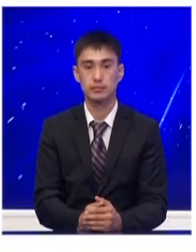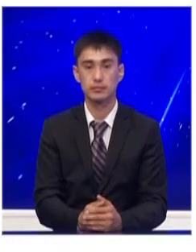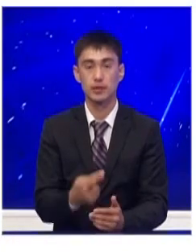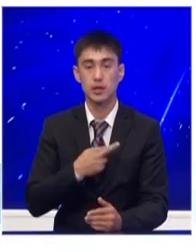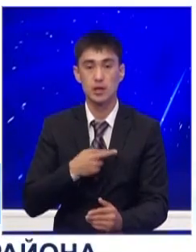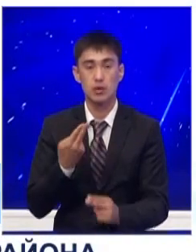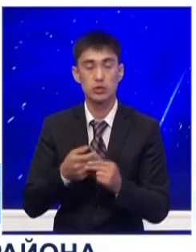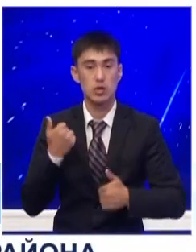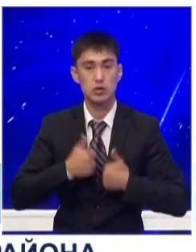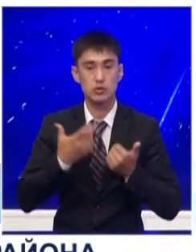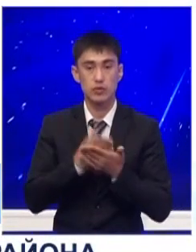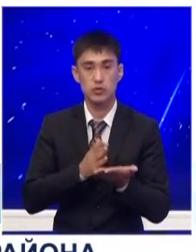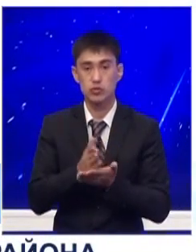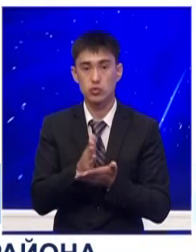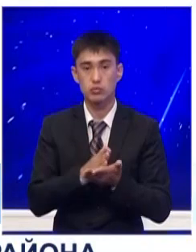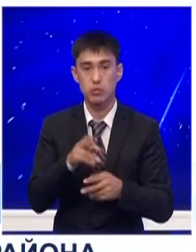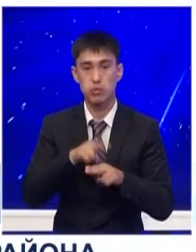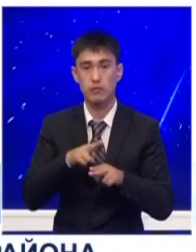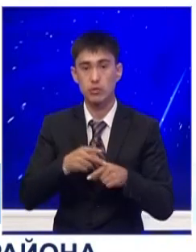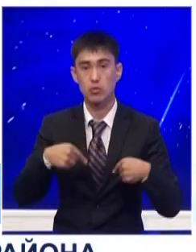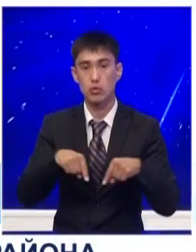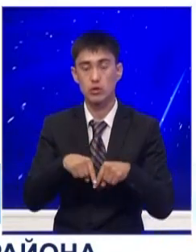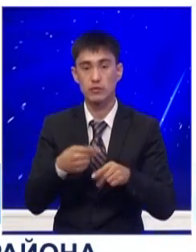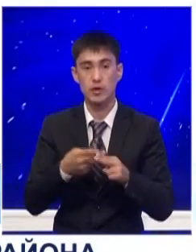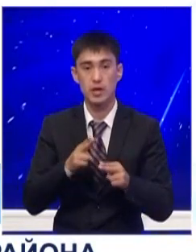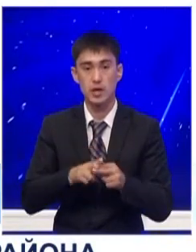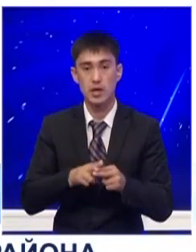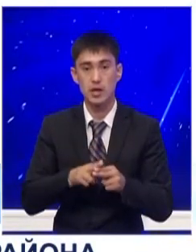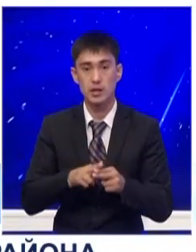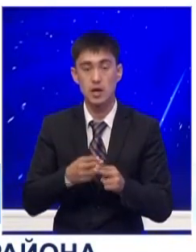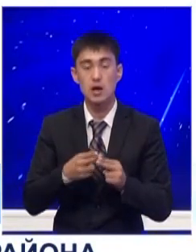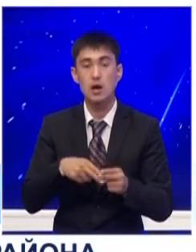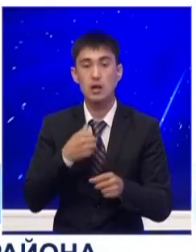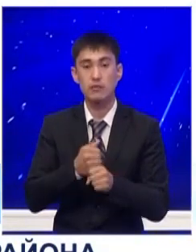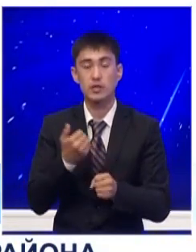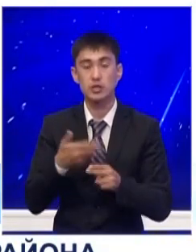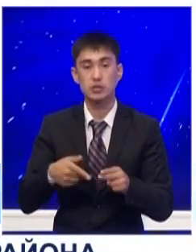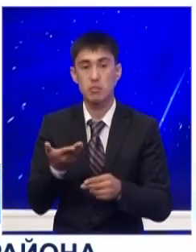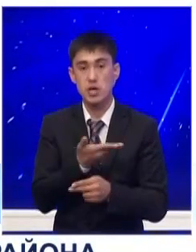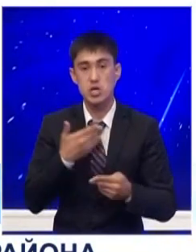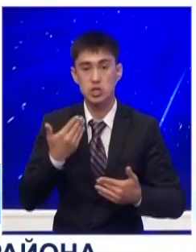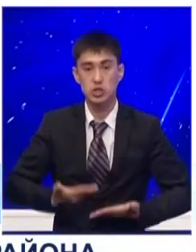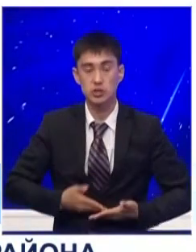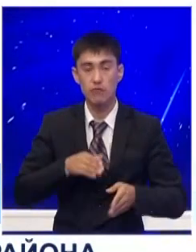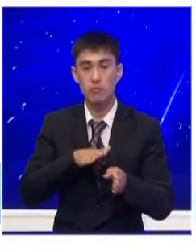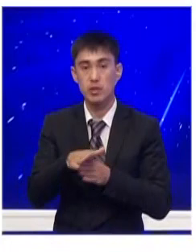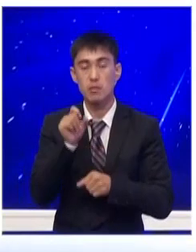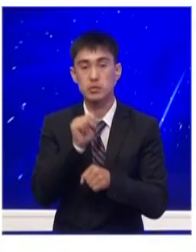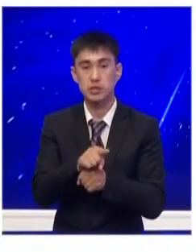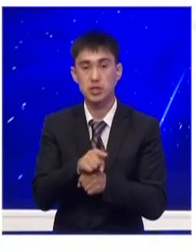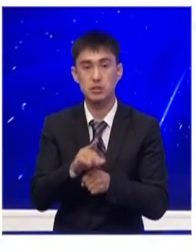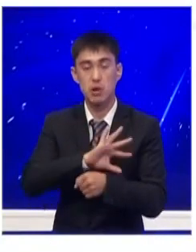Я очень горжусь своей службой в рядах правоохранительных органов. Это неотъемлемая часть моей жизни, выполняя поставленные задачи